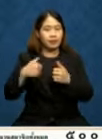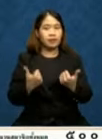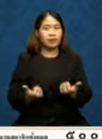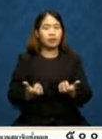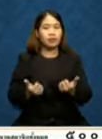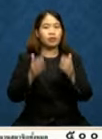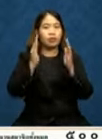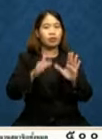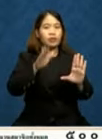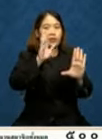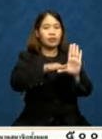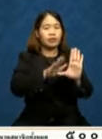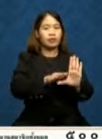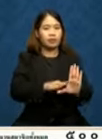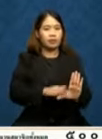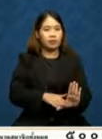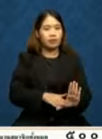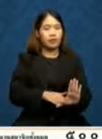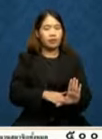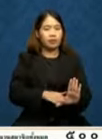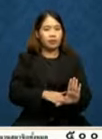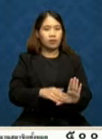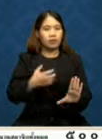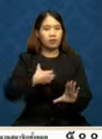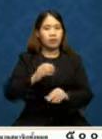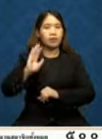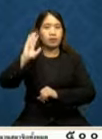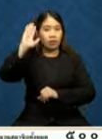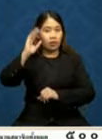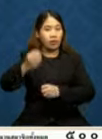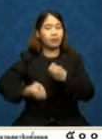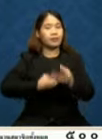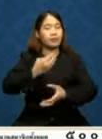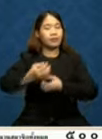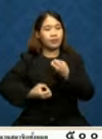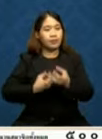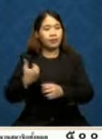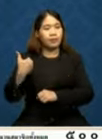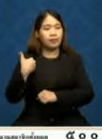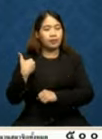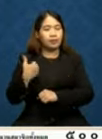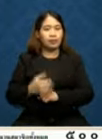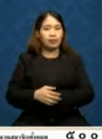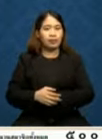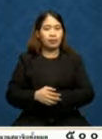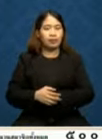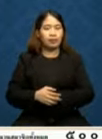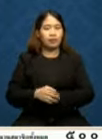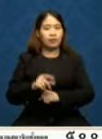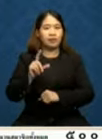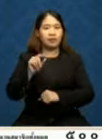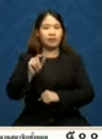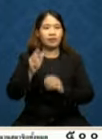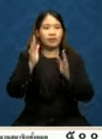าลงชื่อแล้วนะครับเพื่อจะขออภิปราย20ท่านนะ